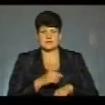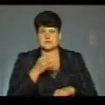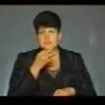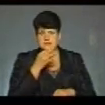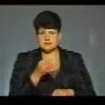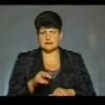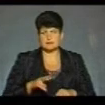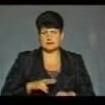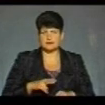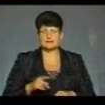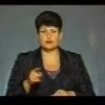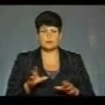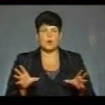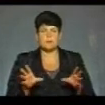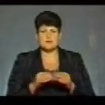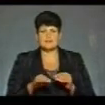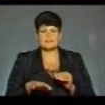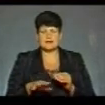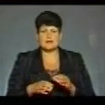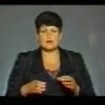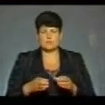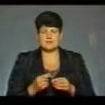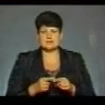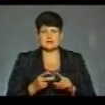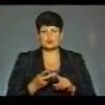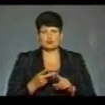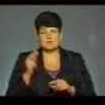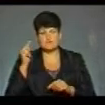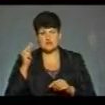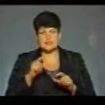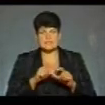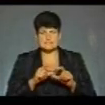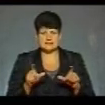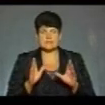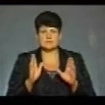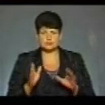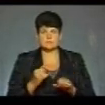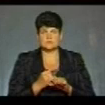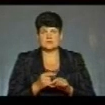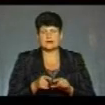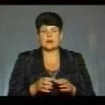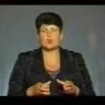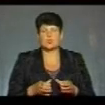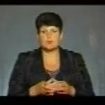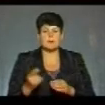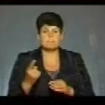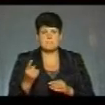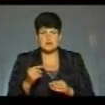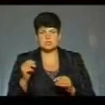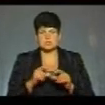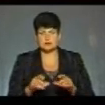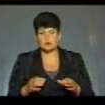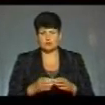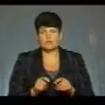Різник. В Тернопільській об'єднаній територіальній громаді це другий навчально-виховний заклад, де функціонує така група. Першу дошкільну групу